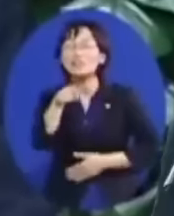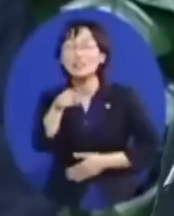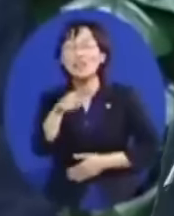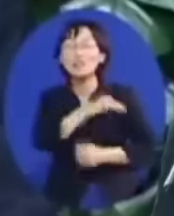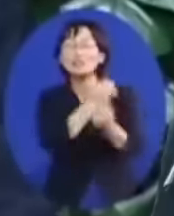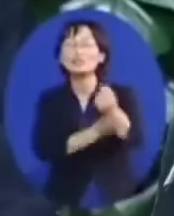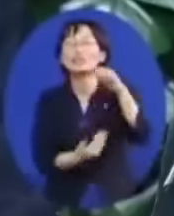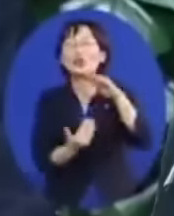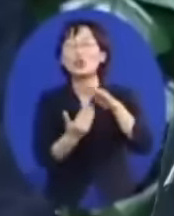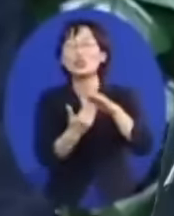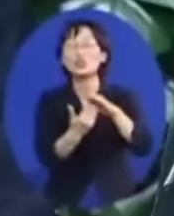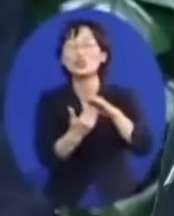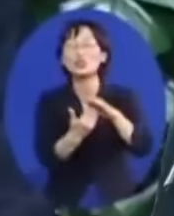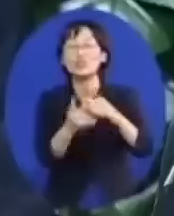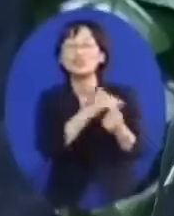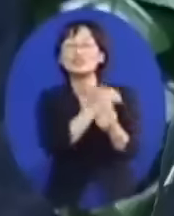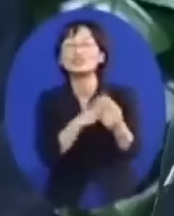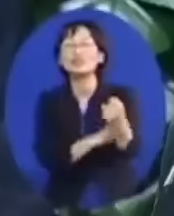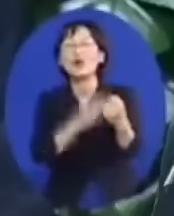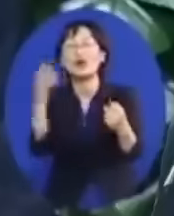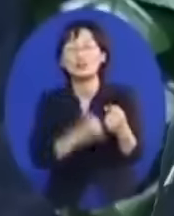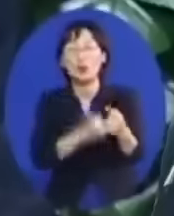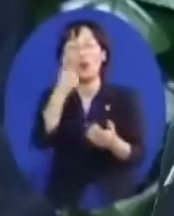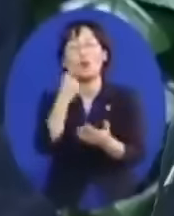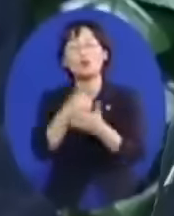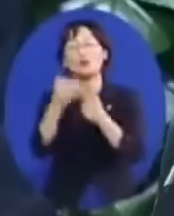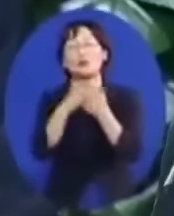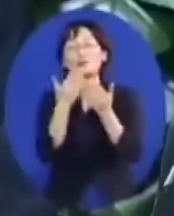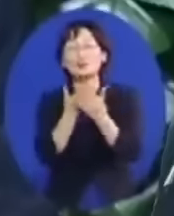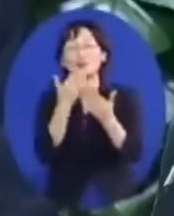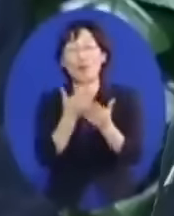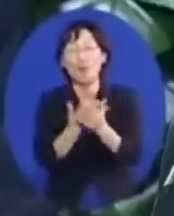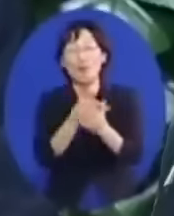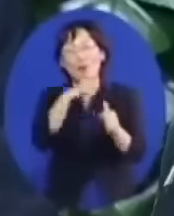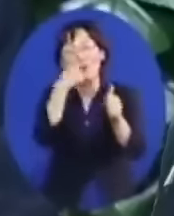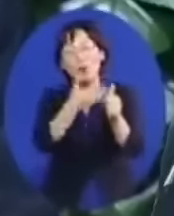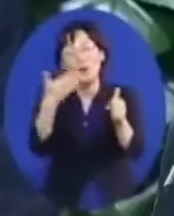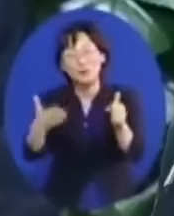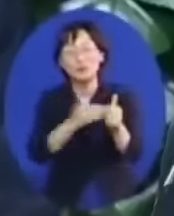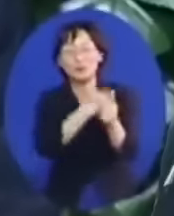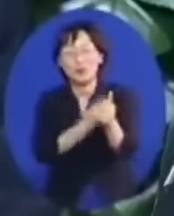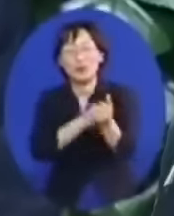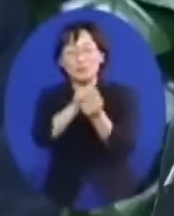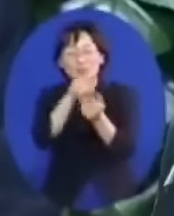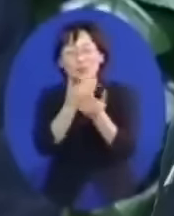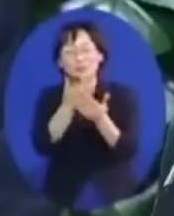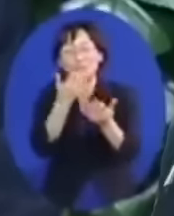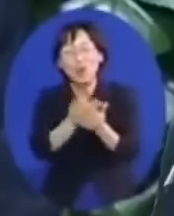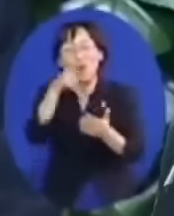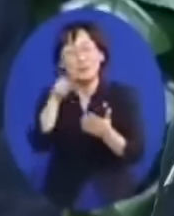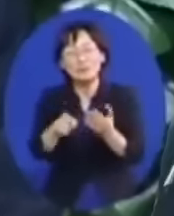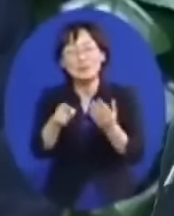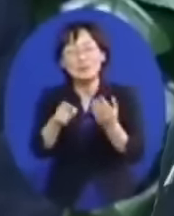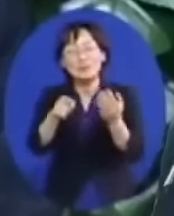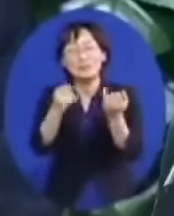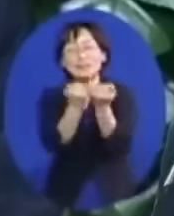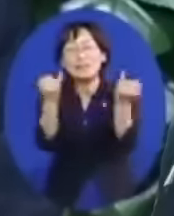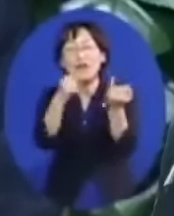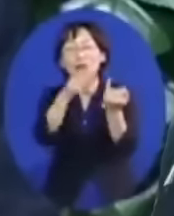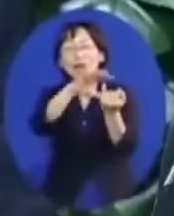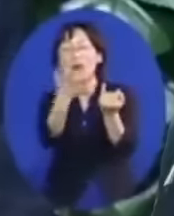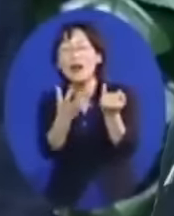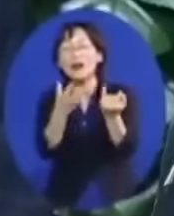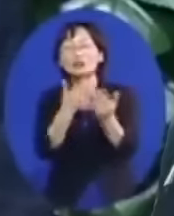전지전능 무수한 능력으로 와서 도와주시고 보혈의 능력으로 씹어주시고 이 자매를 해방해